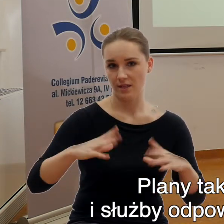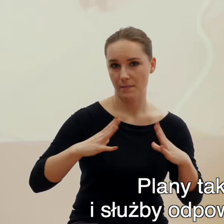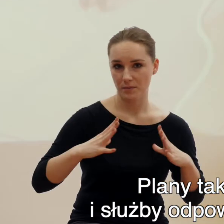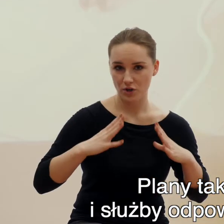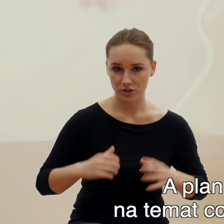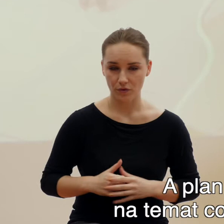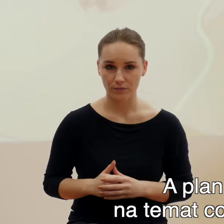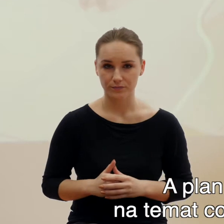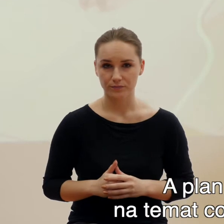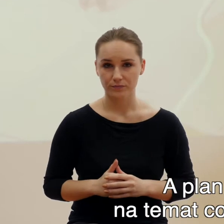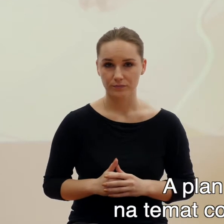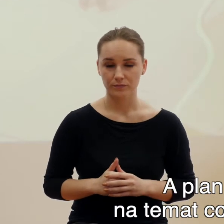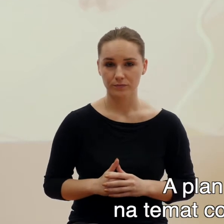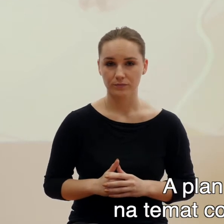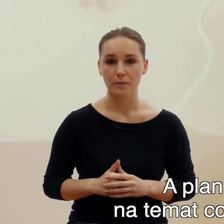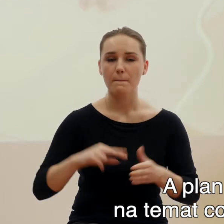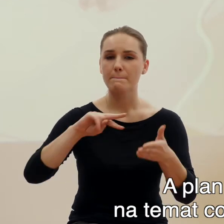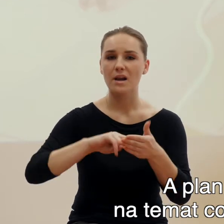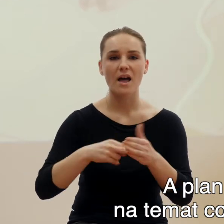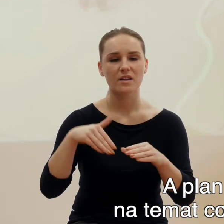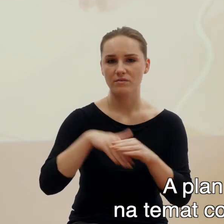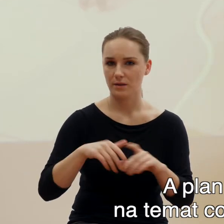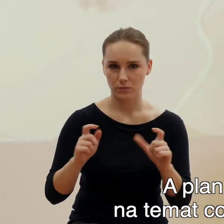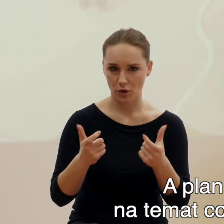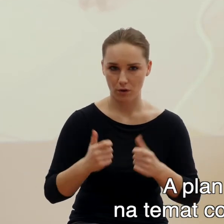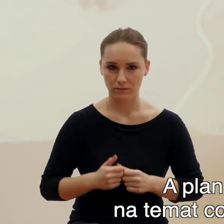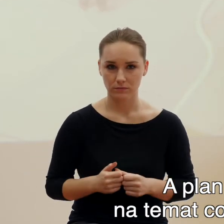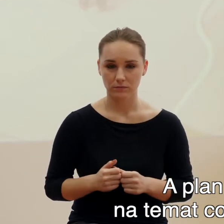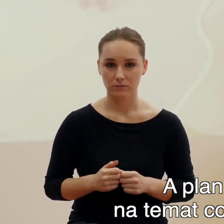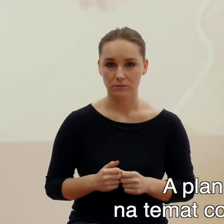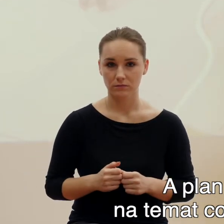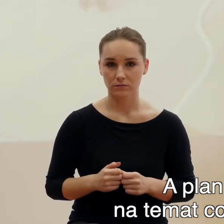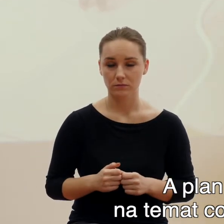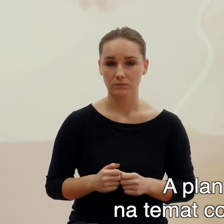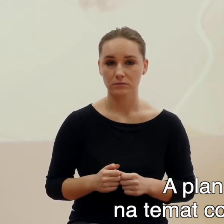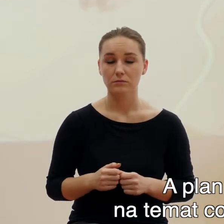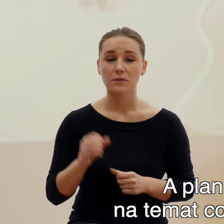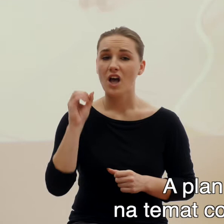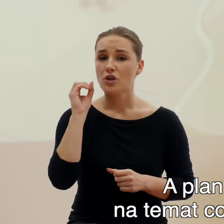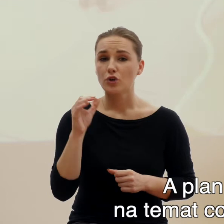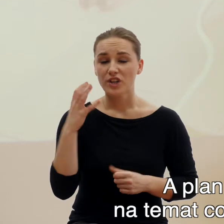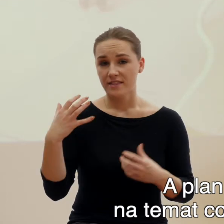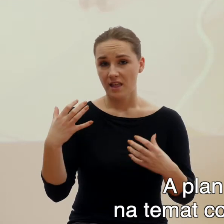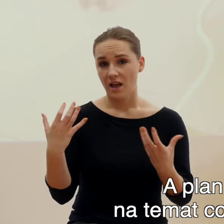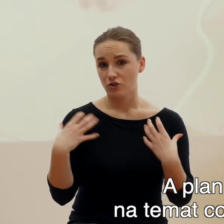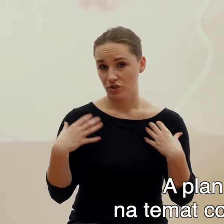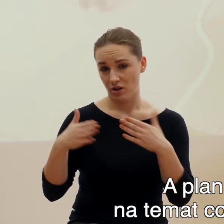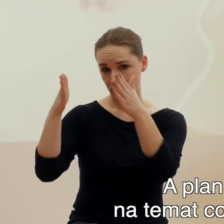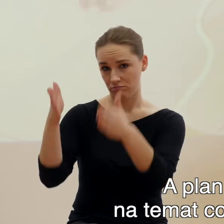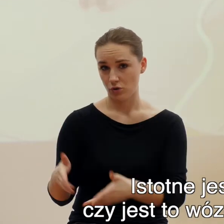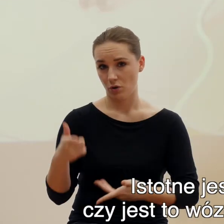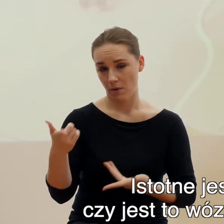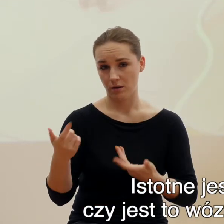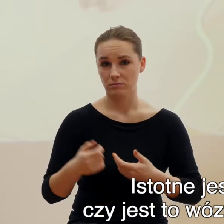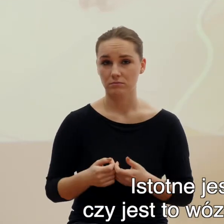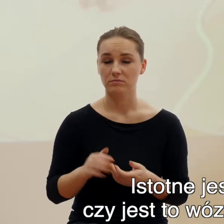bezpieczeństwa, a plan zawiera w dużej mierze informacje na temat codziennego funkcjonowania danej osoby.